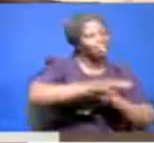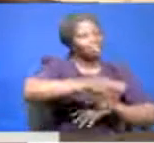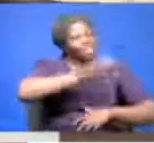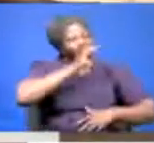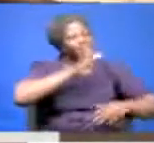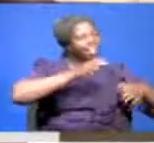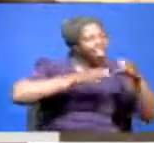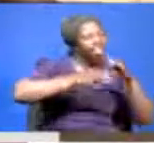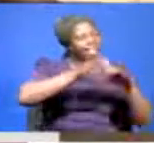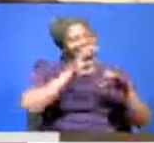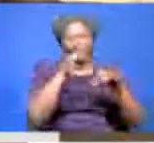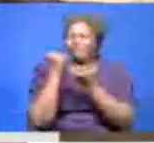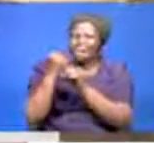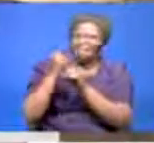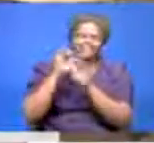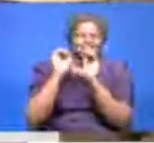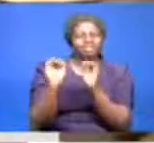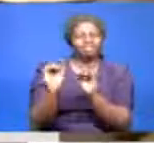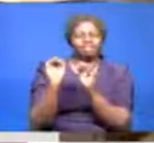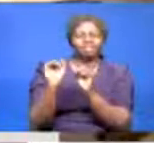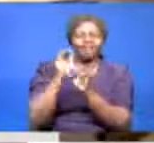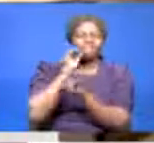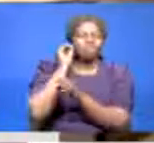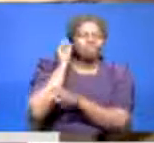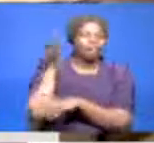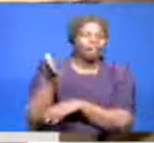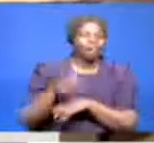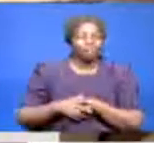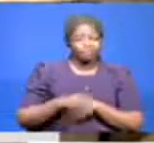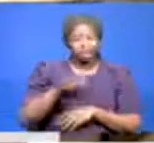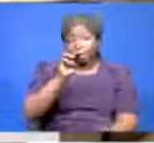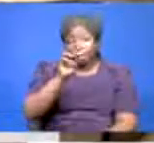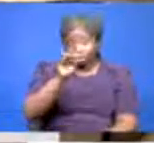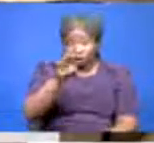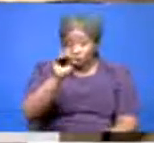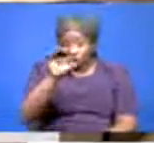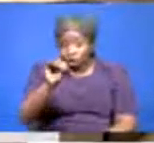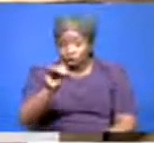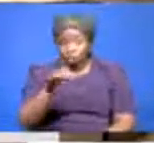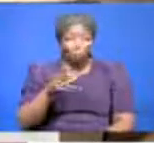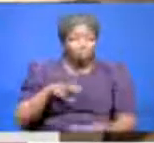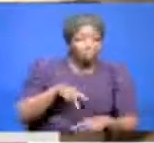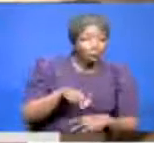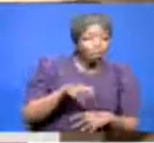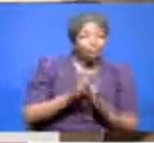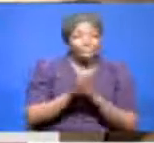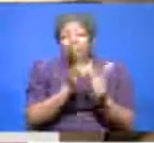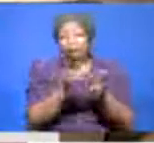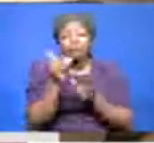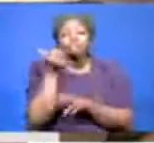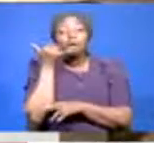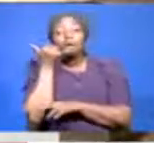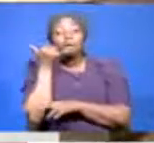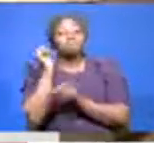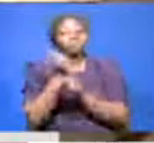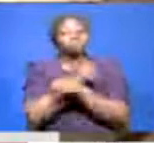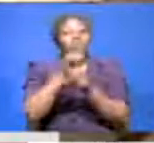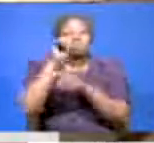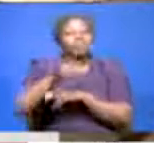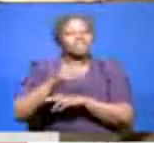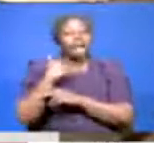kazi yoyote wanafanya kwa nyumbani kwao. Mororo wezi ukatembea na simu hii ya kawaida. Lazima utembee na simu ya